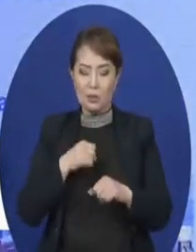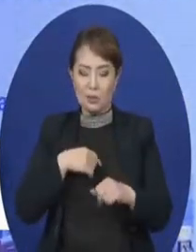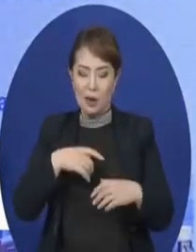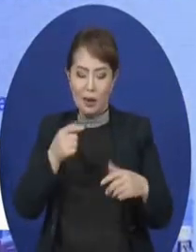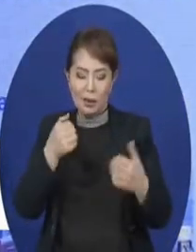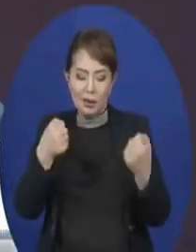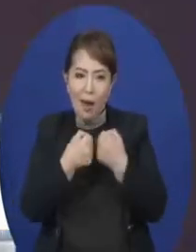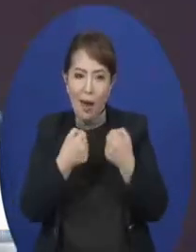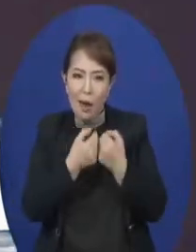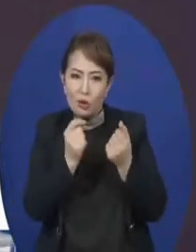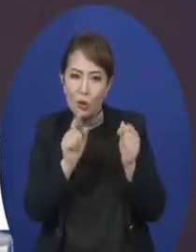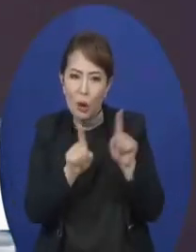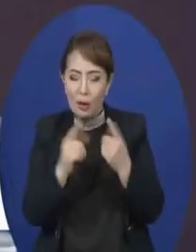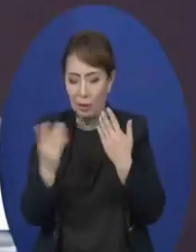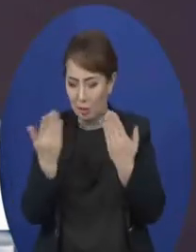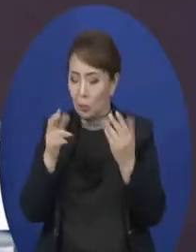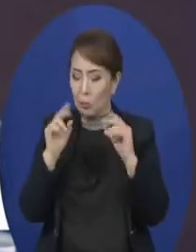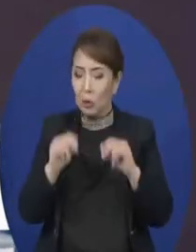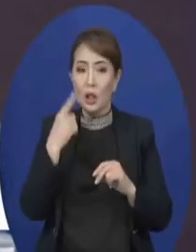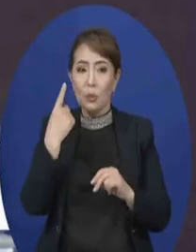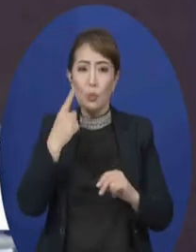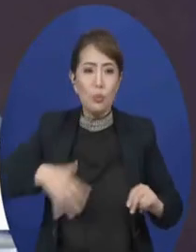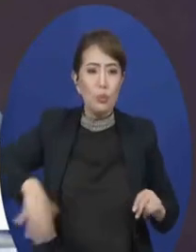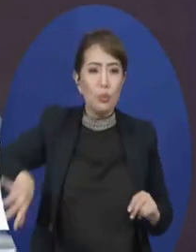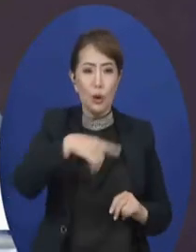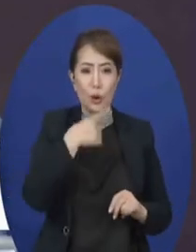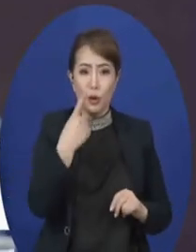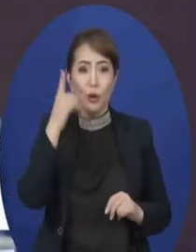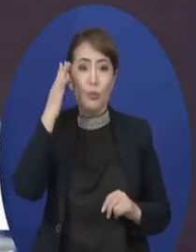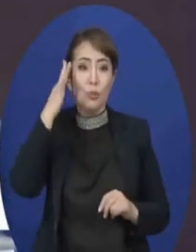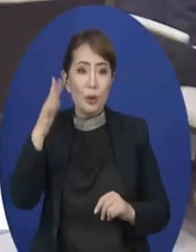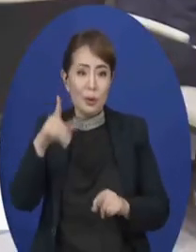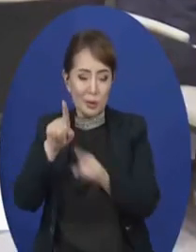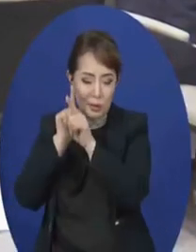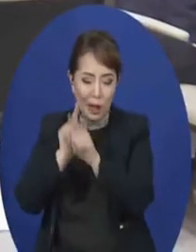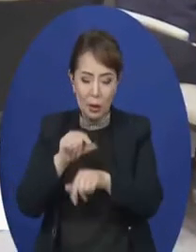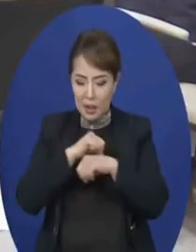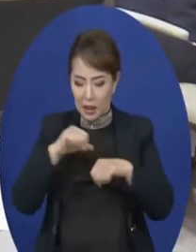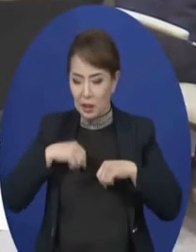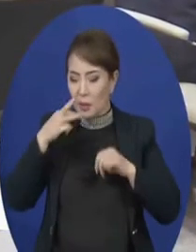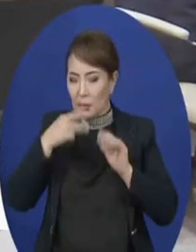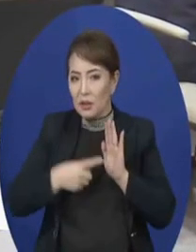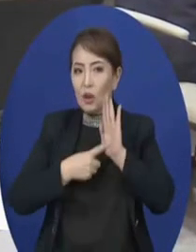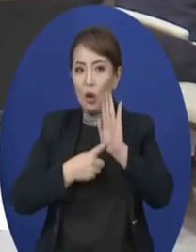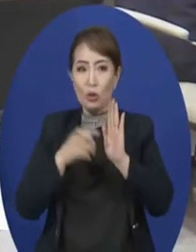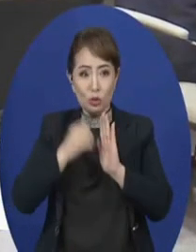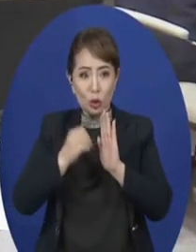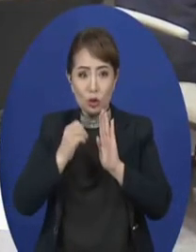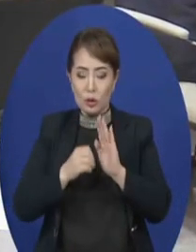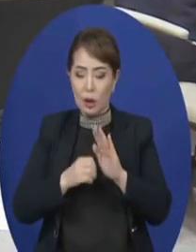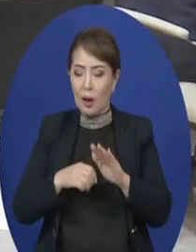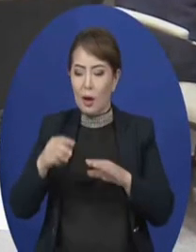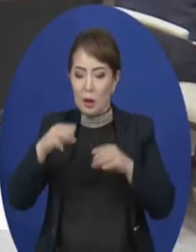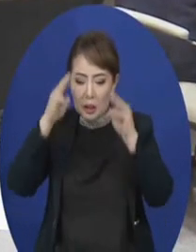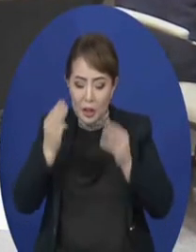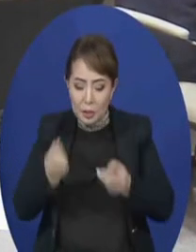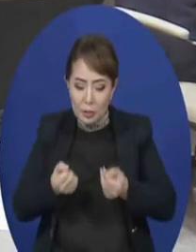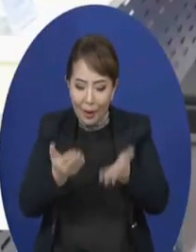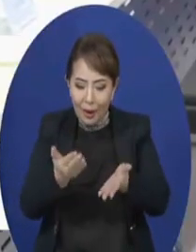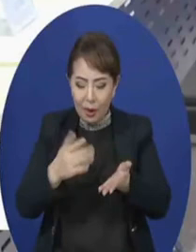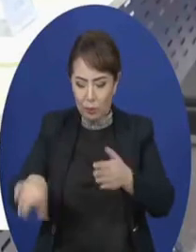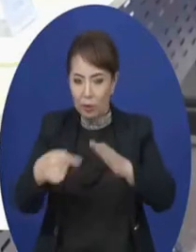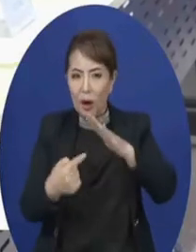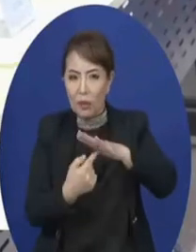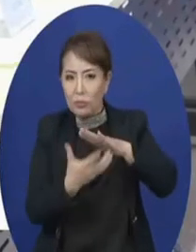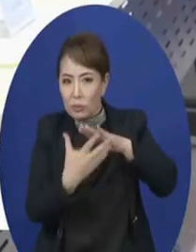нөхцөл байдалтай жишиж олно. Энэ үед нэгдсэн нэг бодлогоор иргэдтэй мэдээлэл хүргэдэг байх хэвээр. Альч шатанд шийдвэр хөрсөн дээрээ бууж хэрэгждэг байх нь